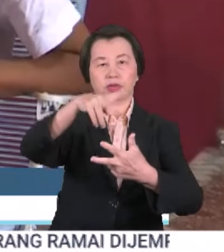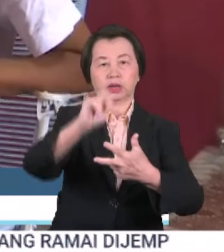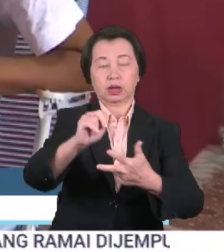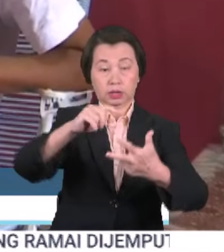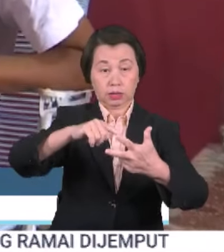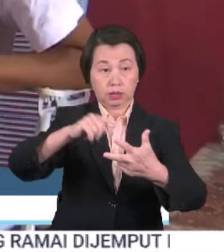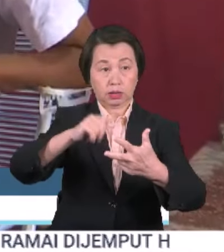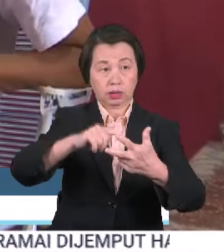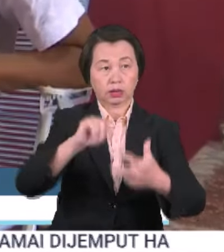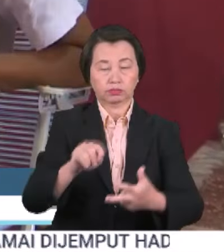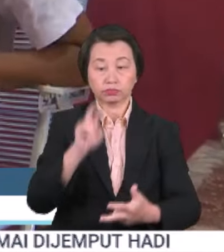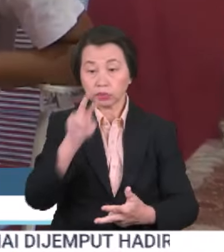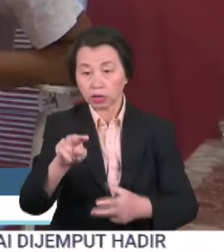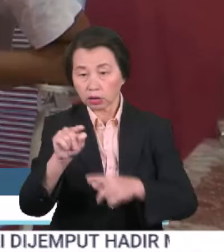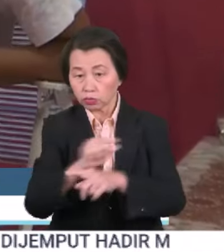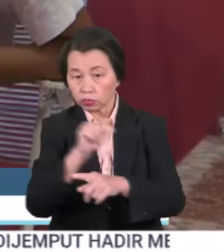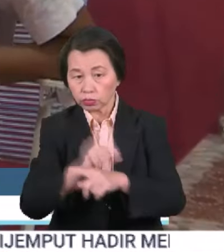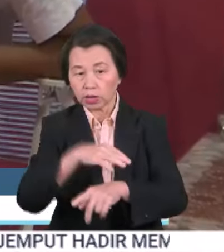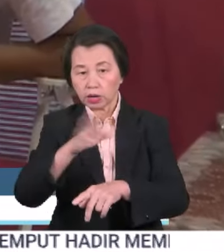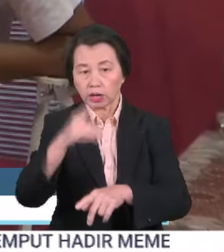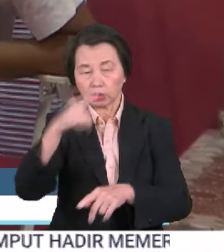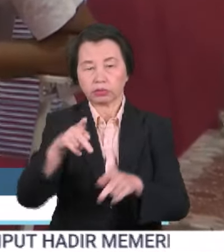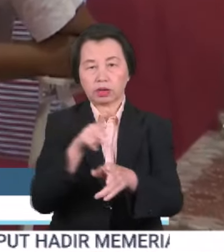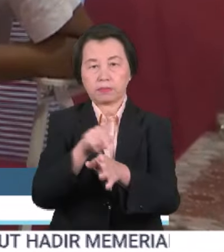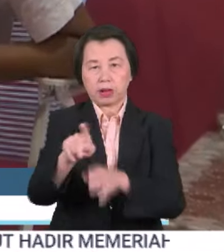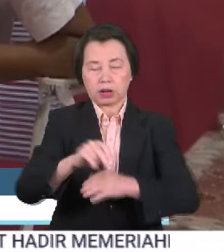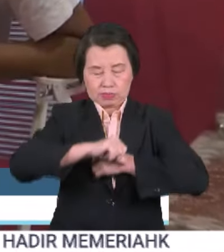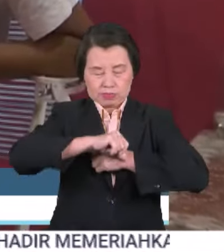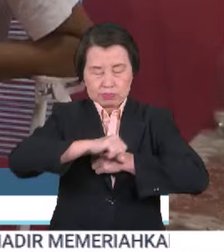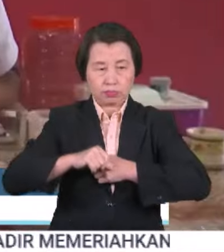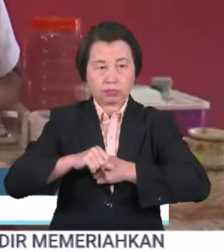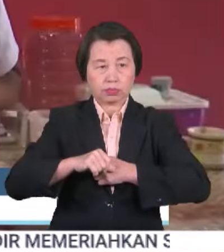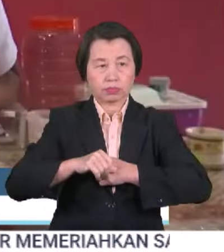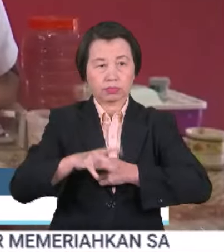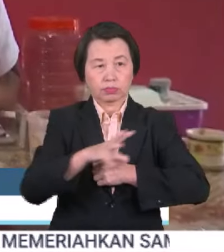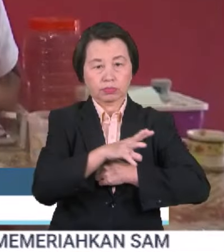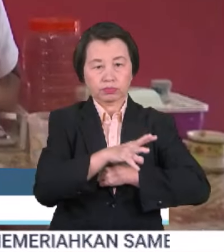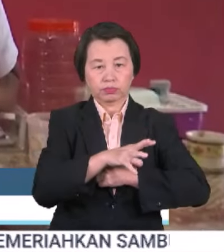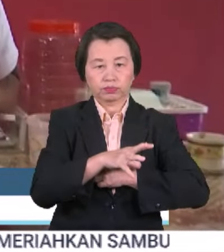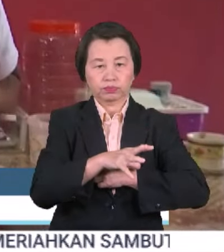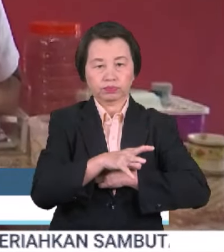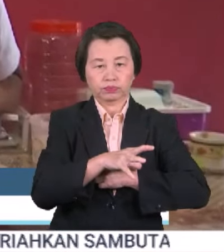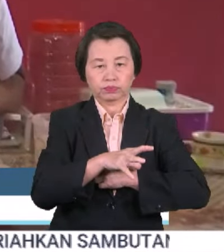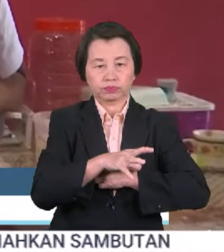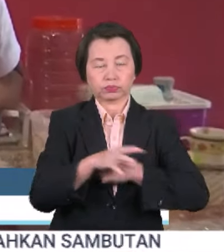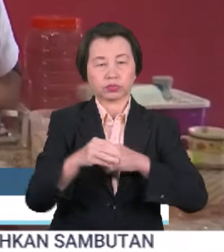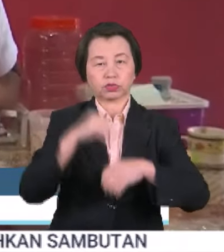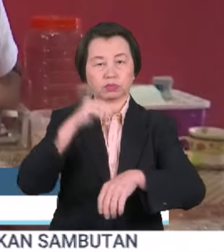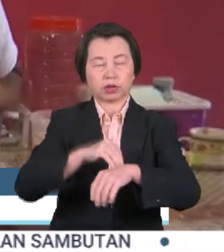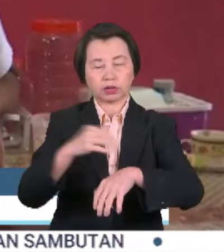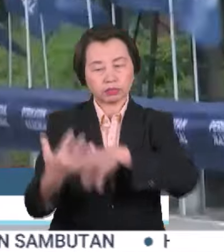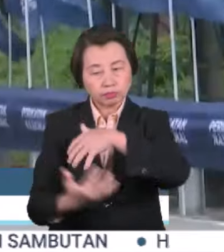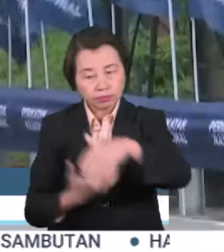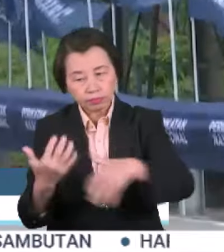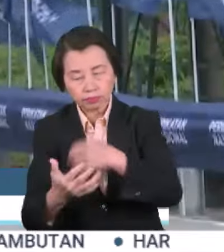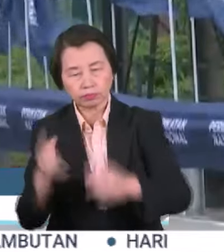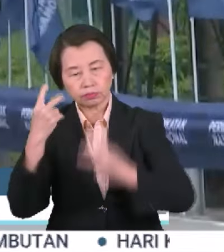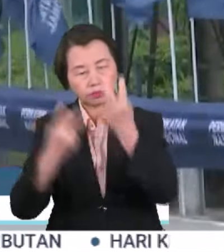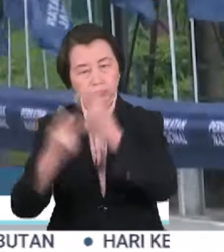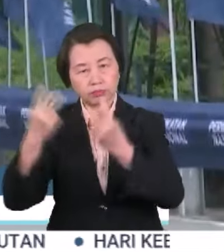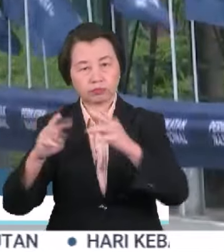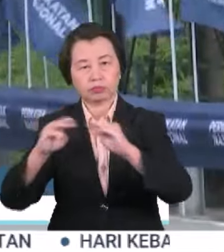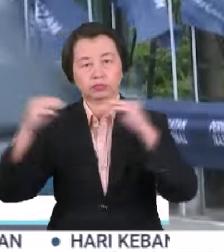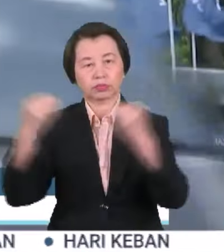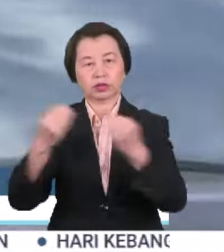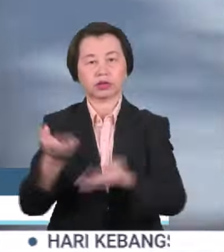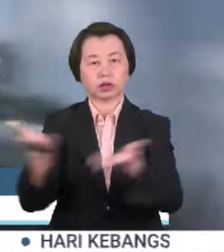Nasional, dilihat menggunakan kelebihannya sebagai pakar bedah vaskular dan endovaskular ketika menyantuni dan menziarahi